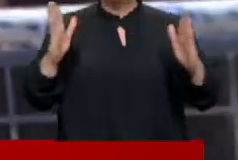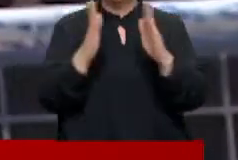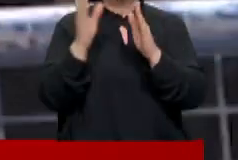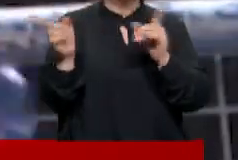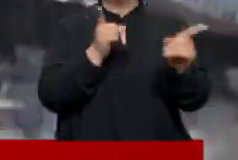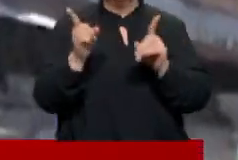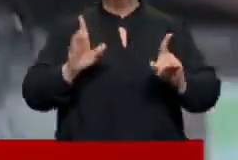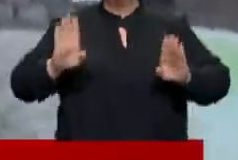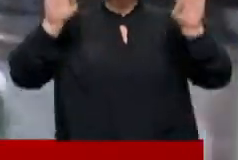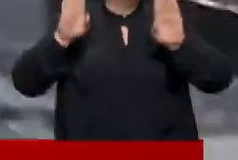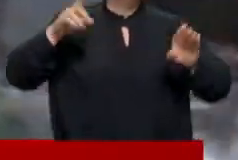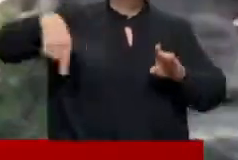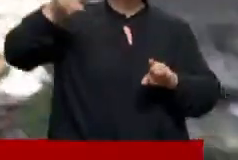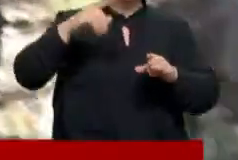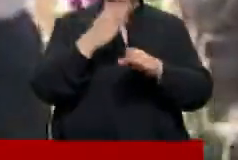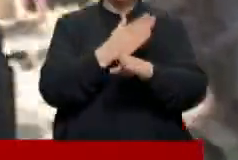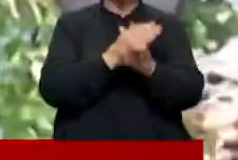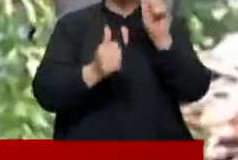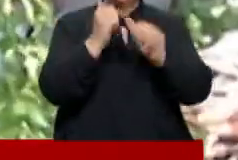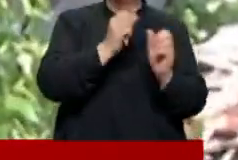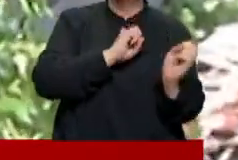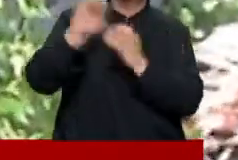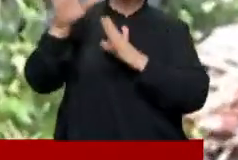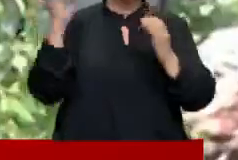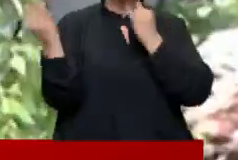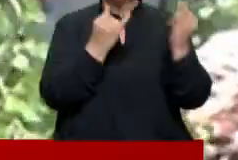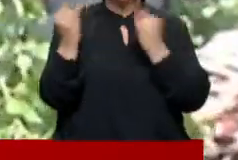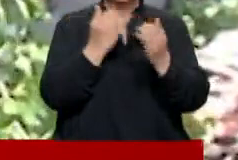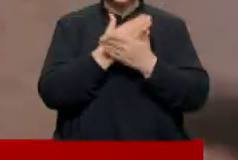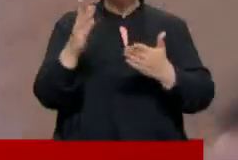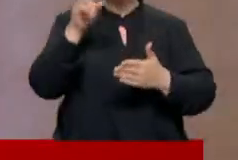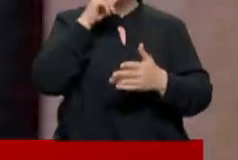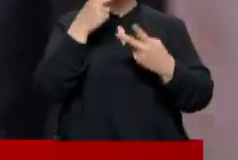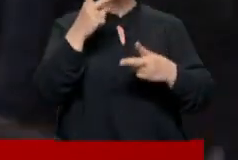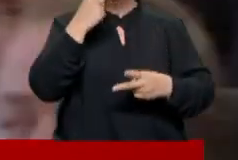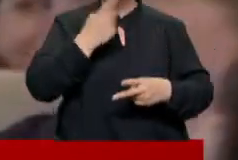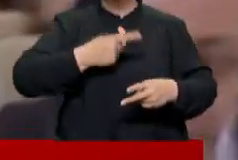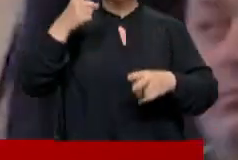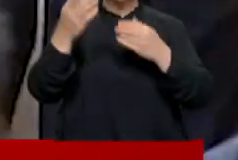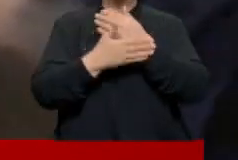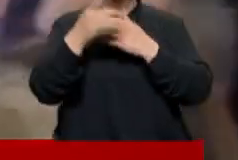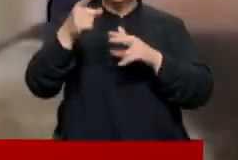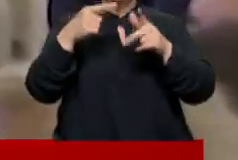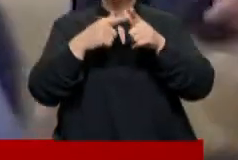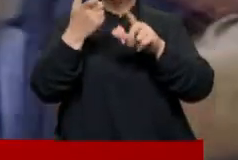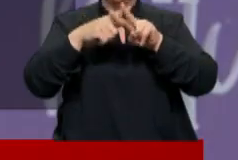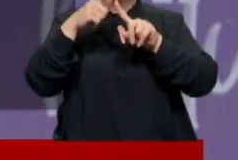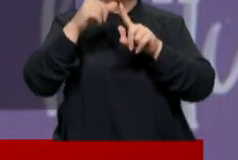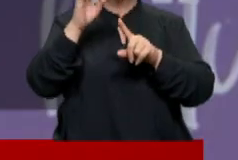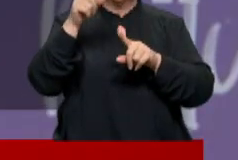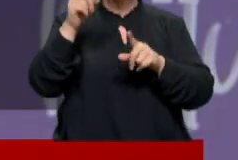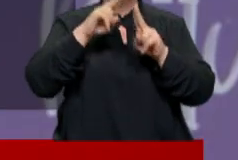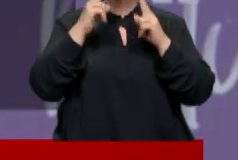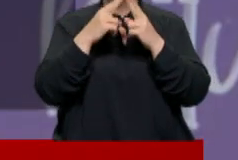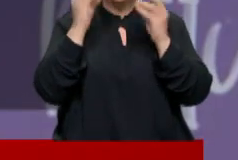arasında sığınmacıların ülkelerine gönderilmesine yönelik tartışma sürerken son açıklama Cumhurbaşkanı Yardımcısı Fuat Oktay'dan geldi.